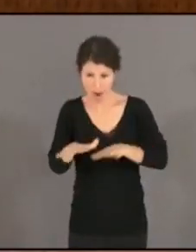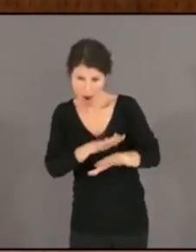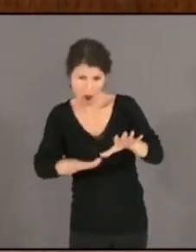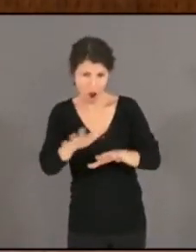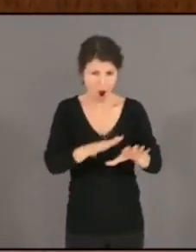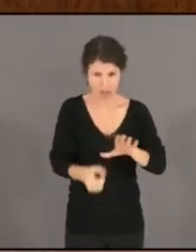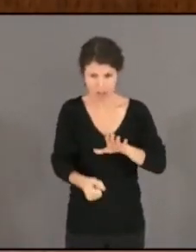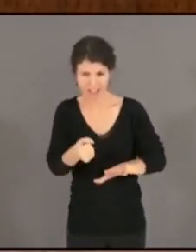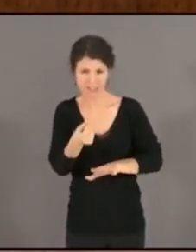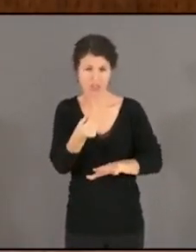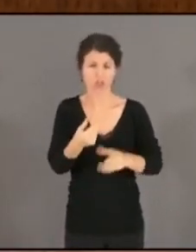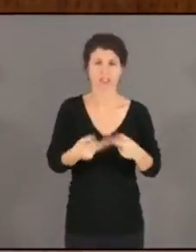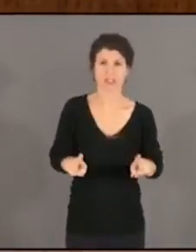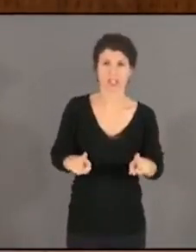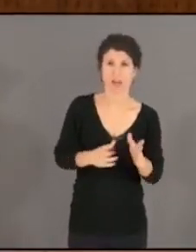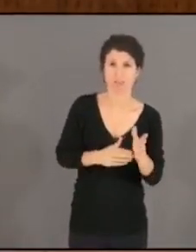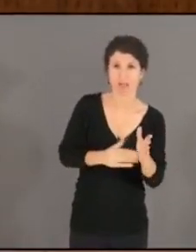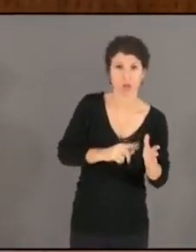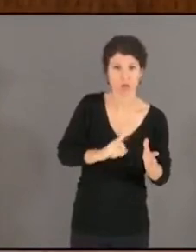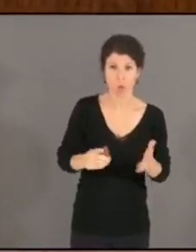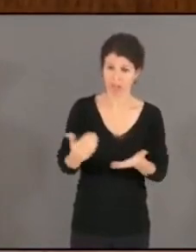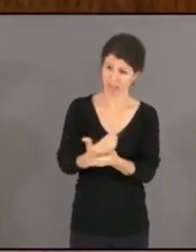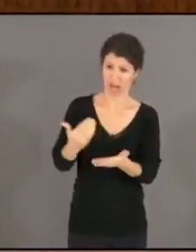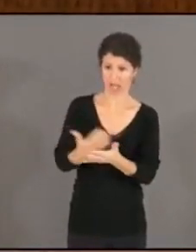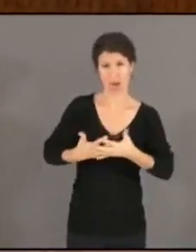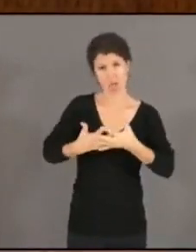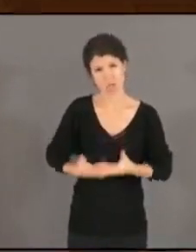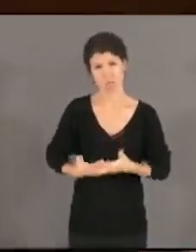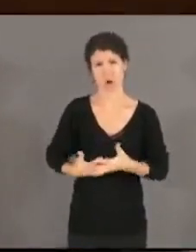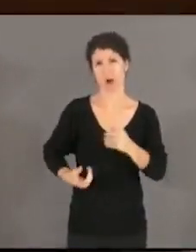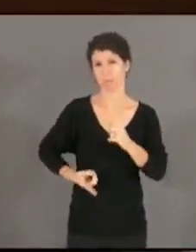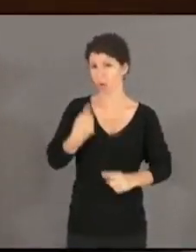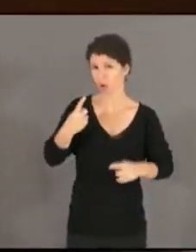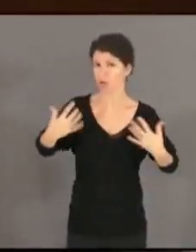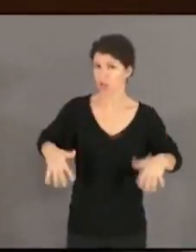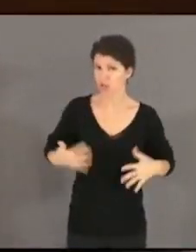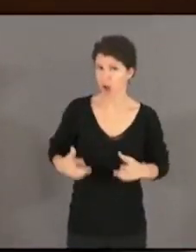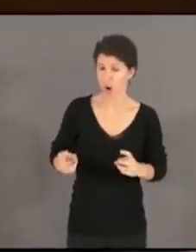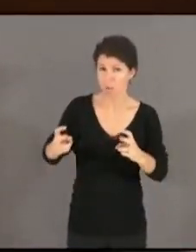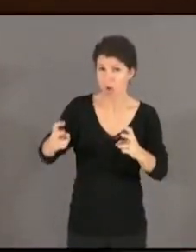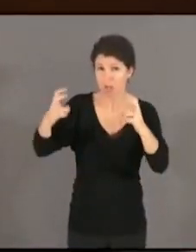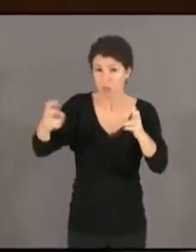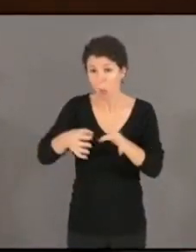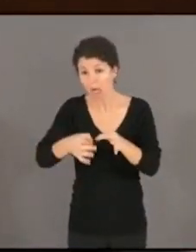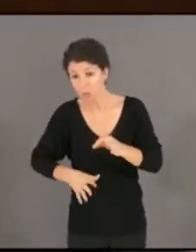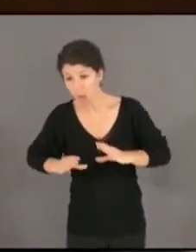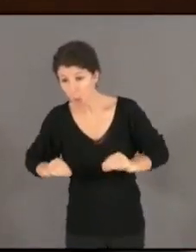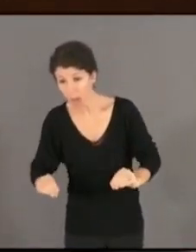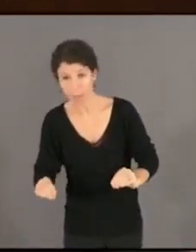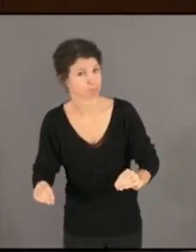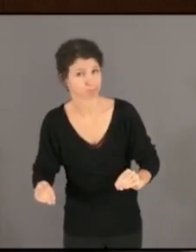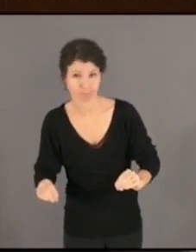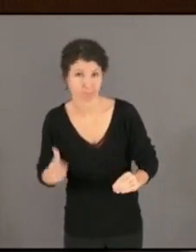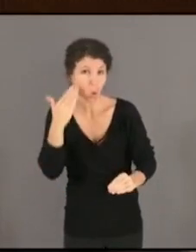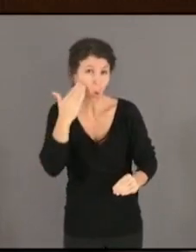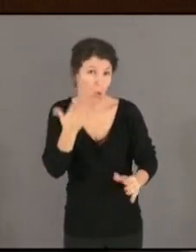Masse salariale importante et en augmentation avec les résultats que l'on connaît. Un